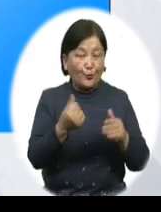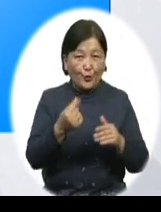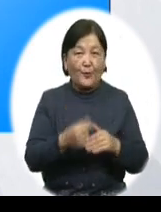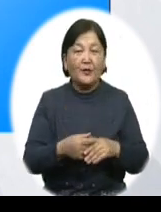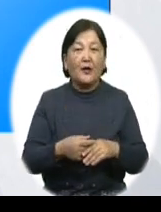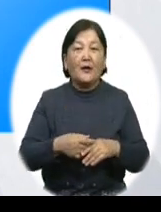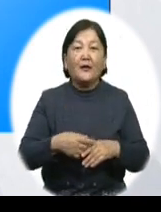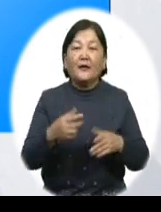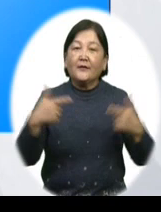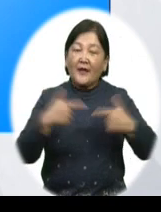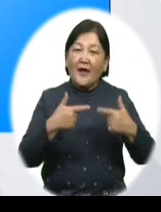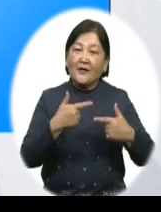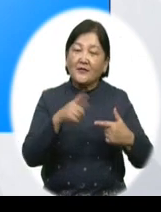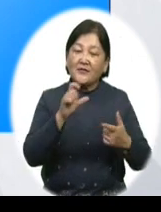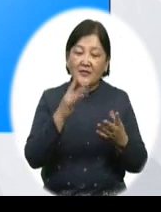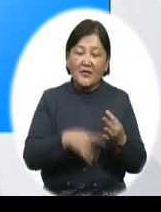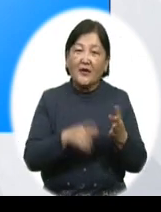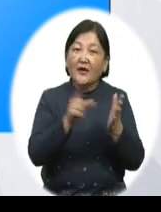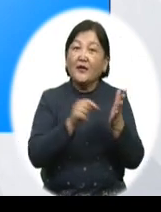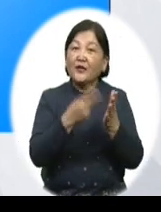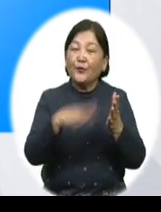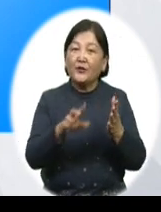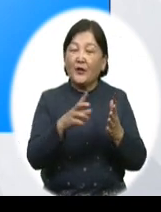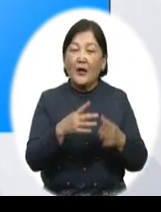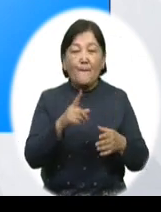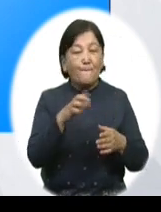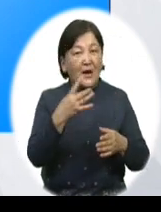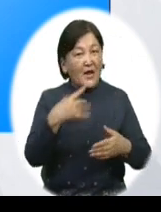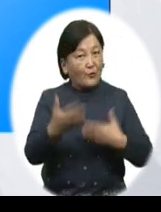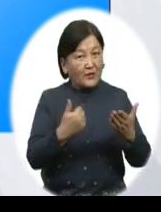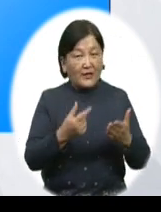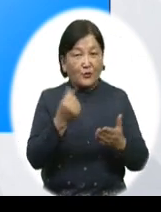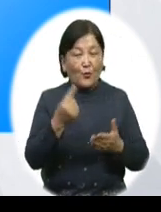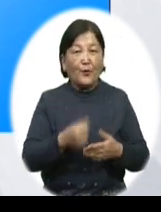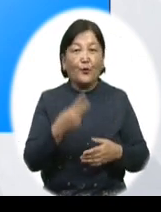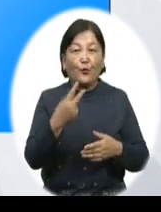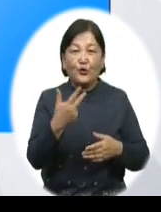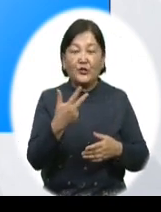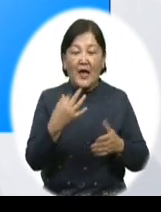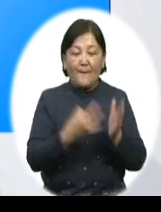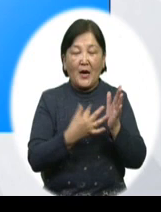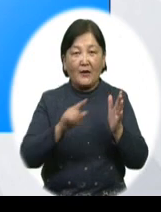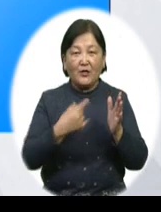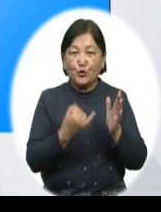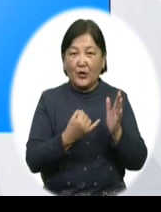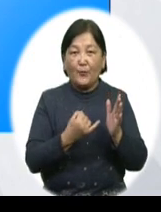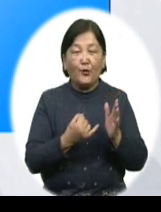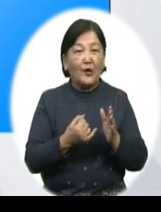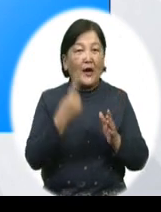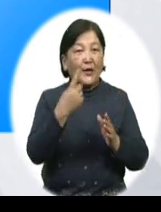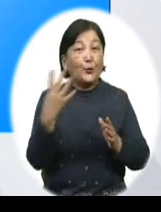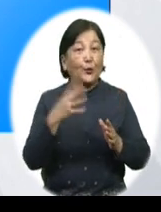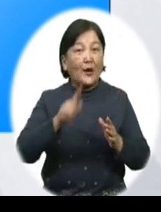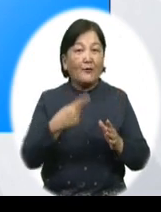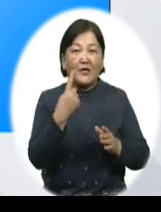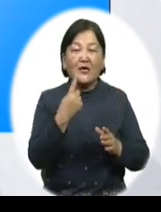хангах гамшиг, дайн зэрэг онцгой байдалд ашиглахаар нөөцлөх параметрын зардал 31.2 тэрбум буюу өмнөх оноос